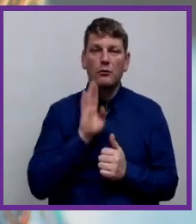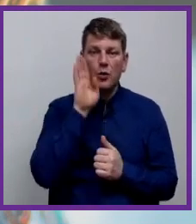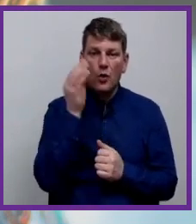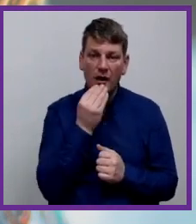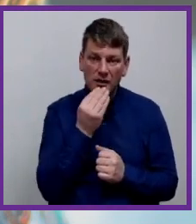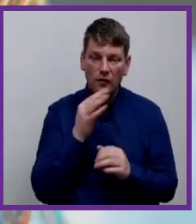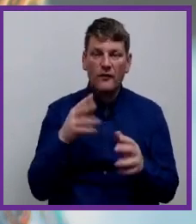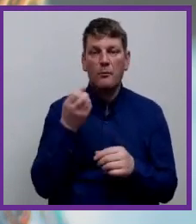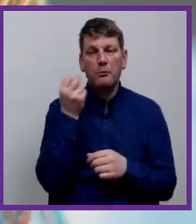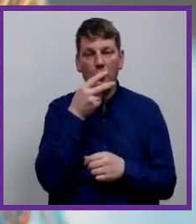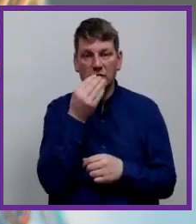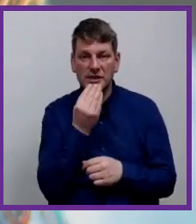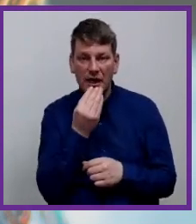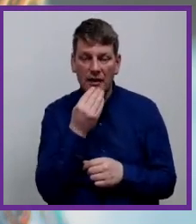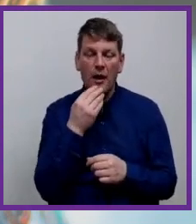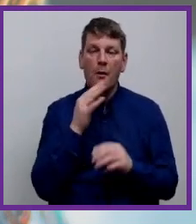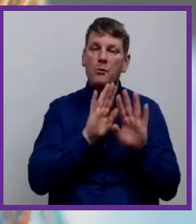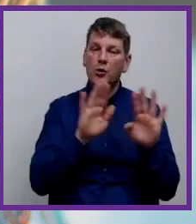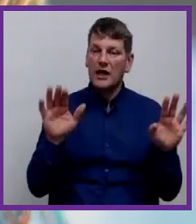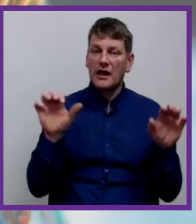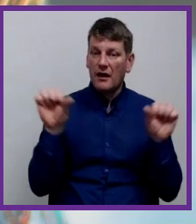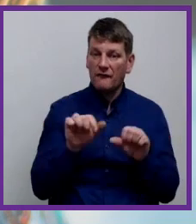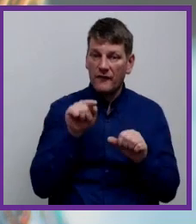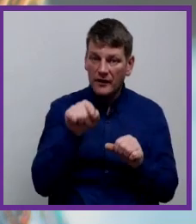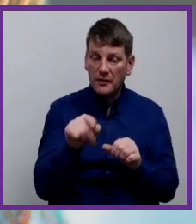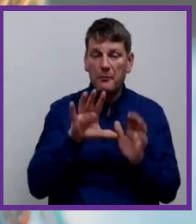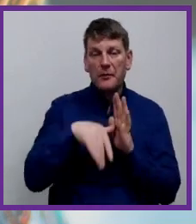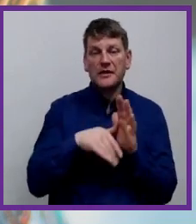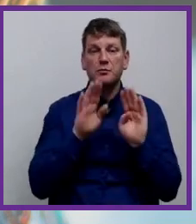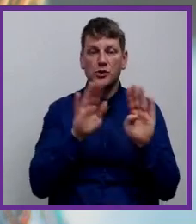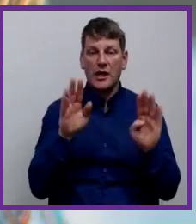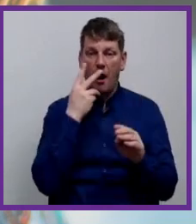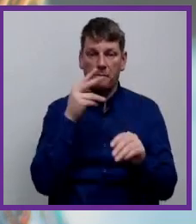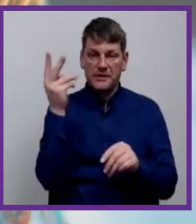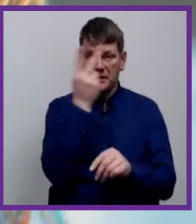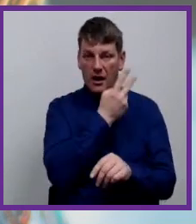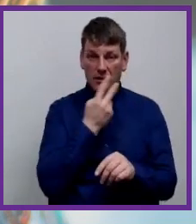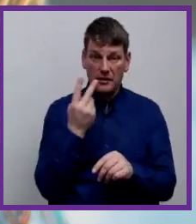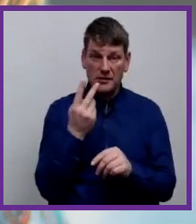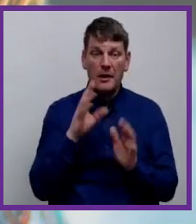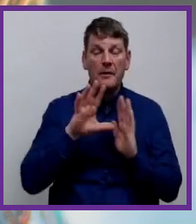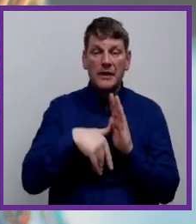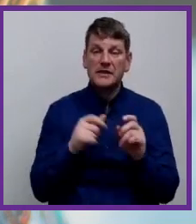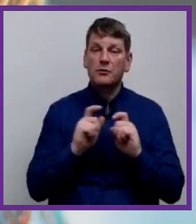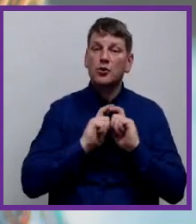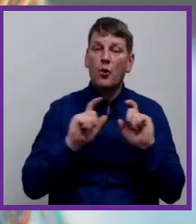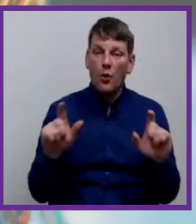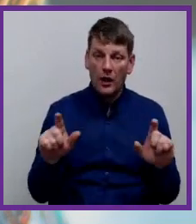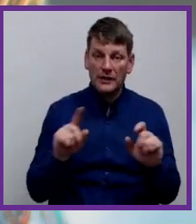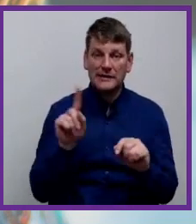brokastoja pusdieno muzeja kafejnīcās pēc muzeja apskates. Pēc tam skolās